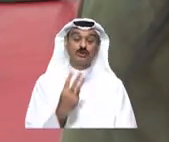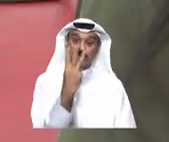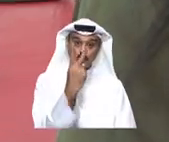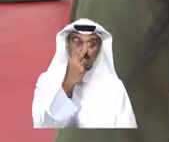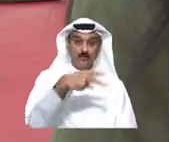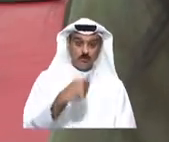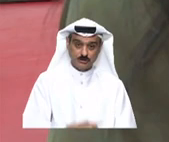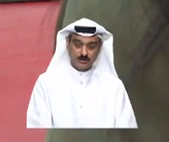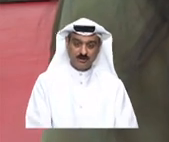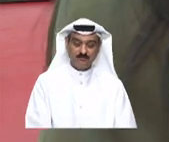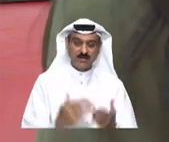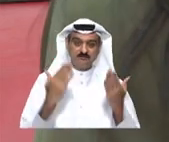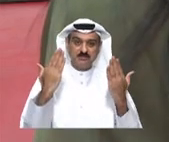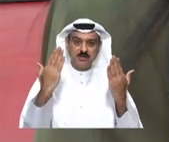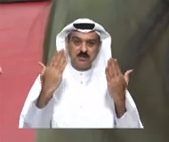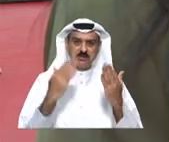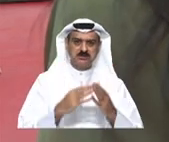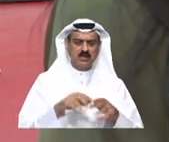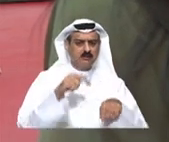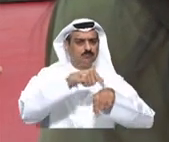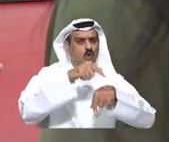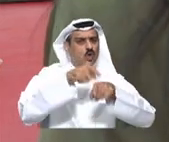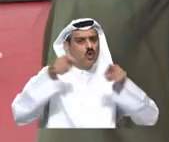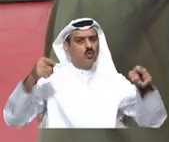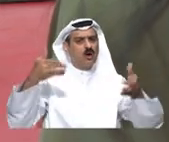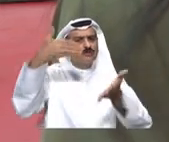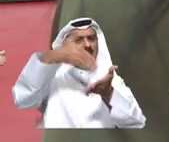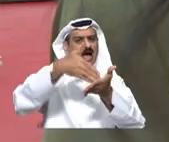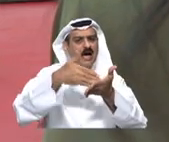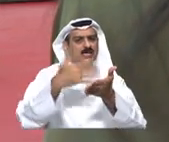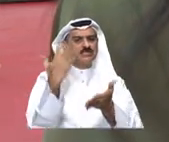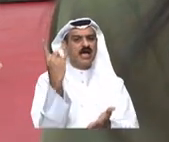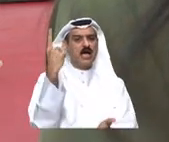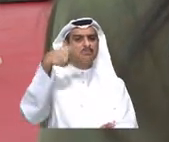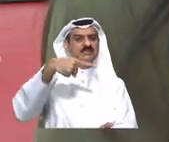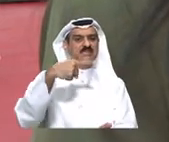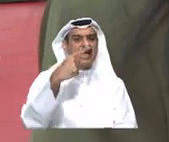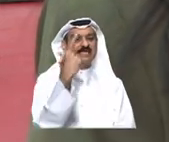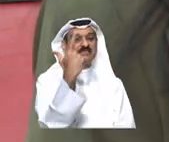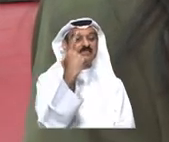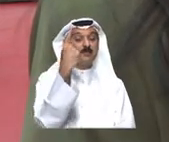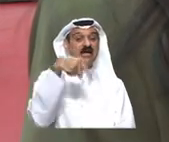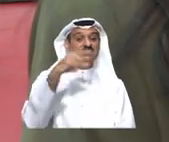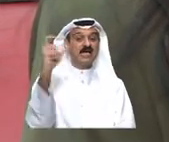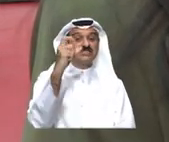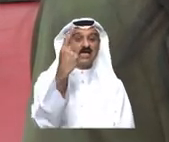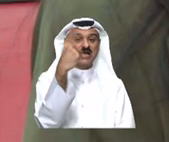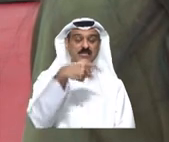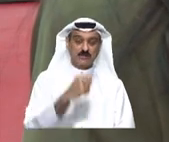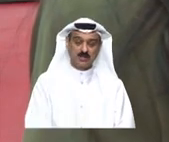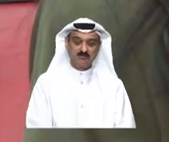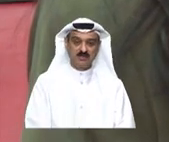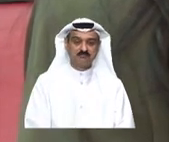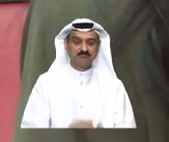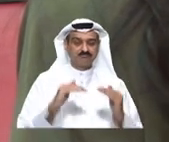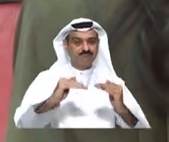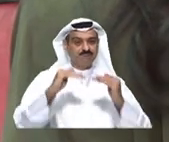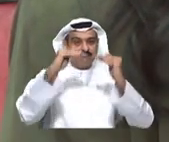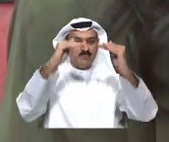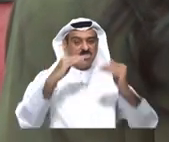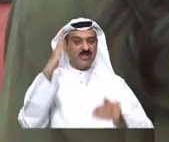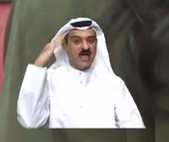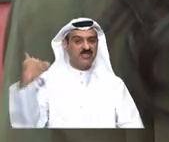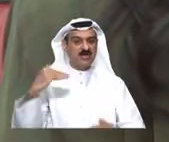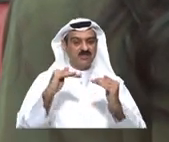2022 و2023 راح تمتد من 15 إلى 17 أكتوبر لثلاث فئات من